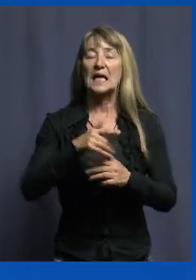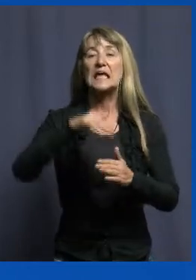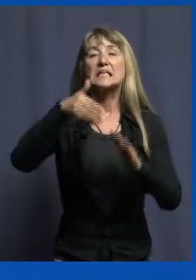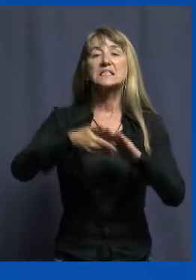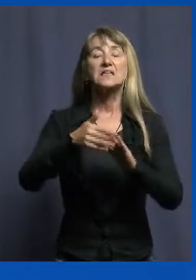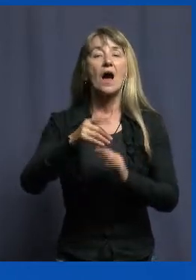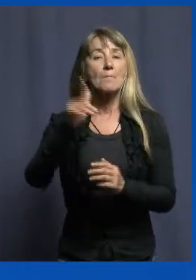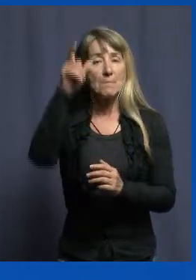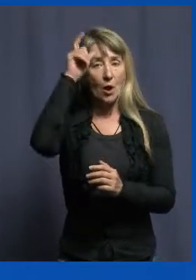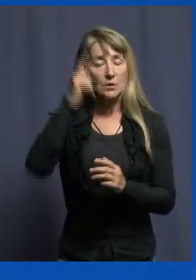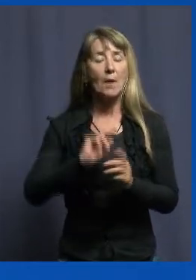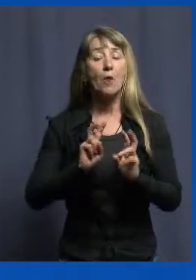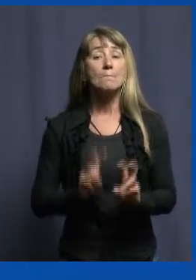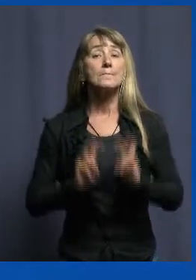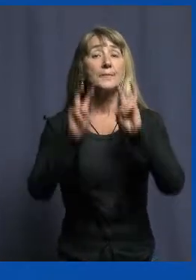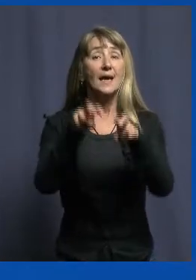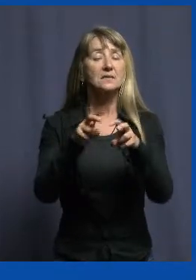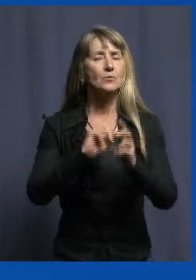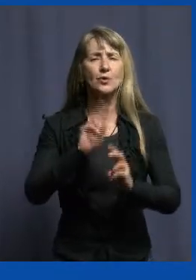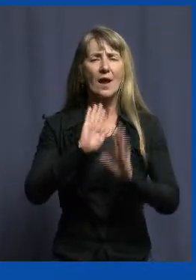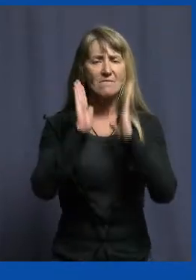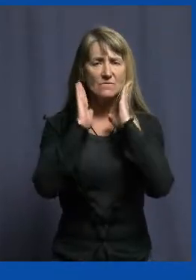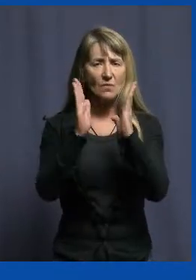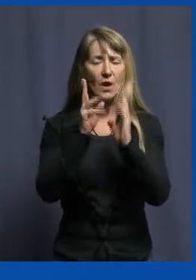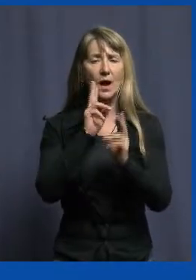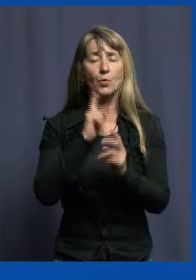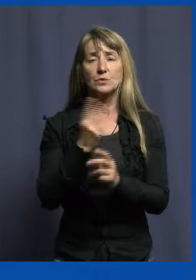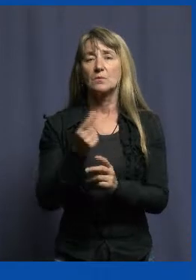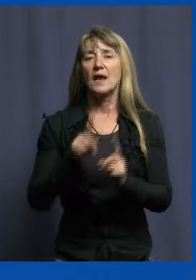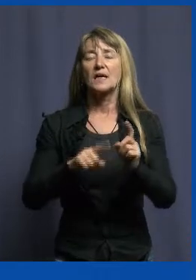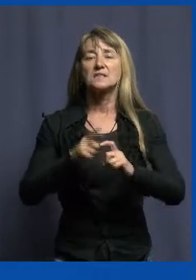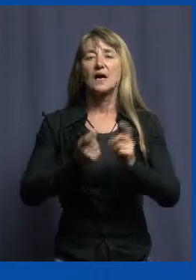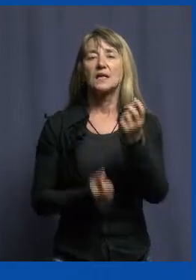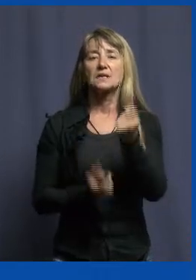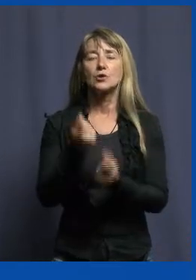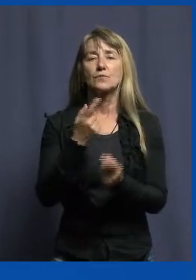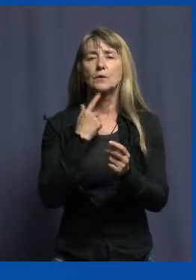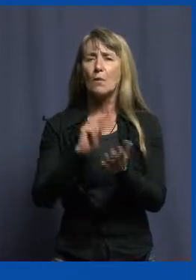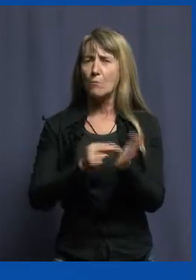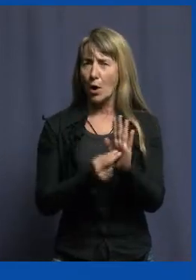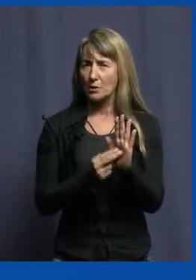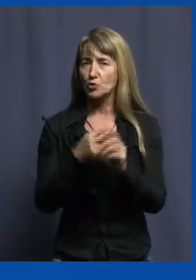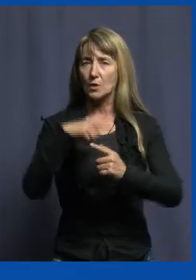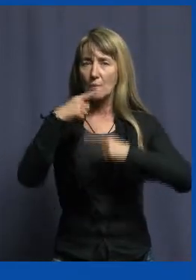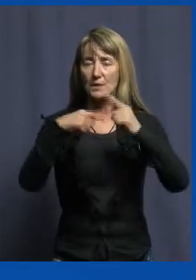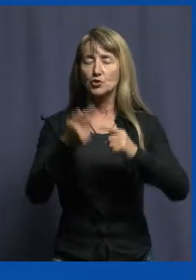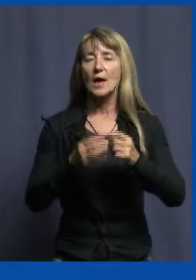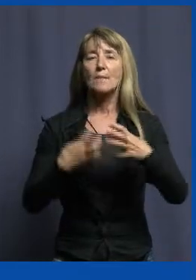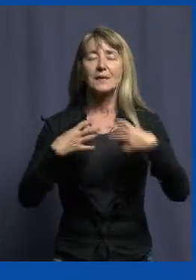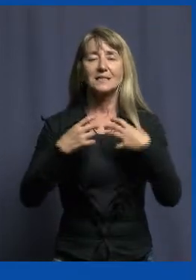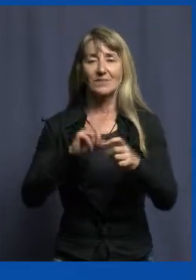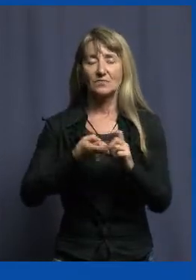ne kažem da ih prestignemo malo, jer prosto je neverovatno kako su Srbiji neke stvari dešavaju. To se ne politička priča i predstava